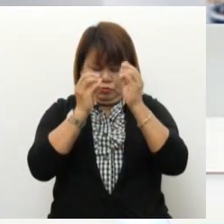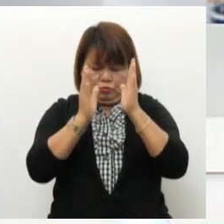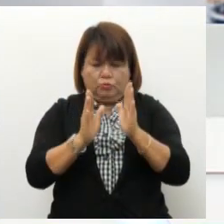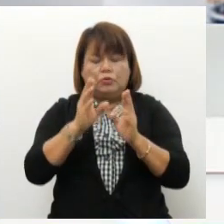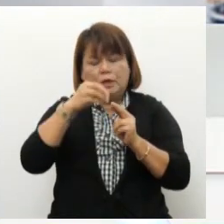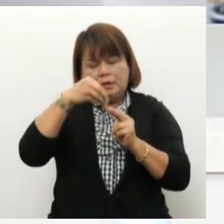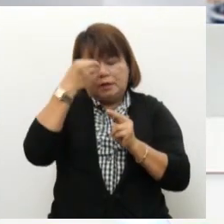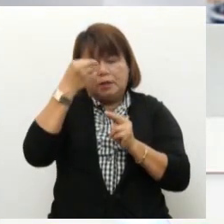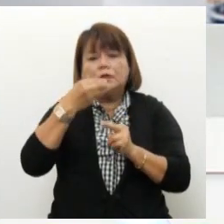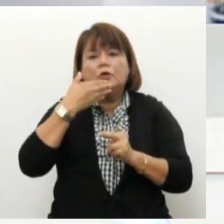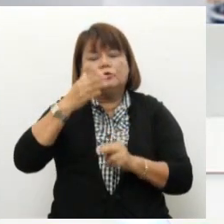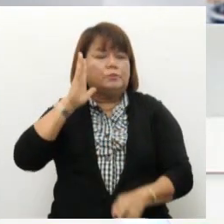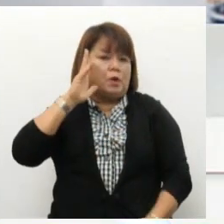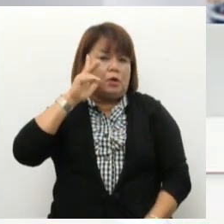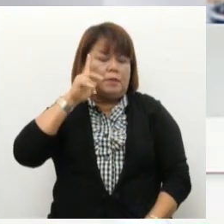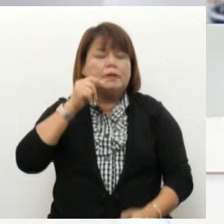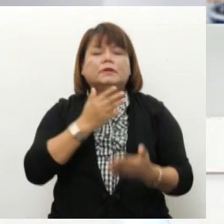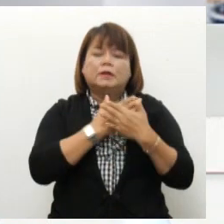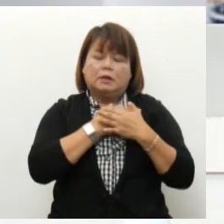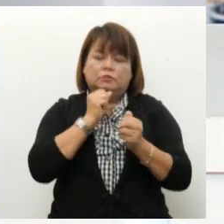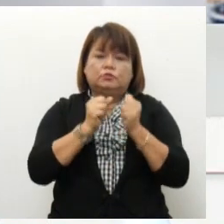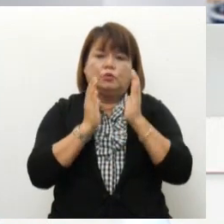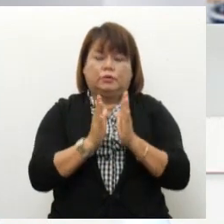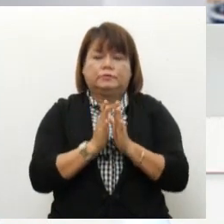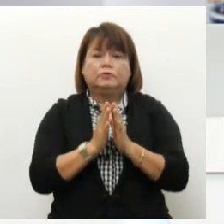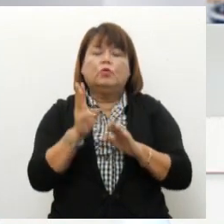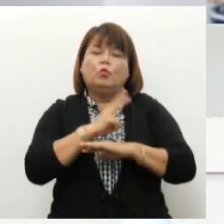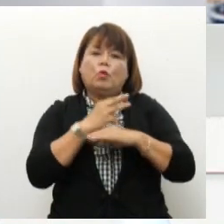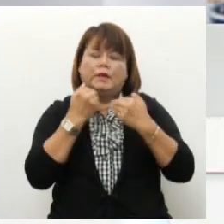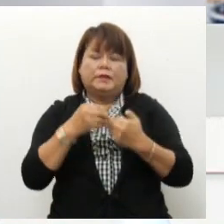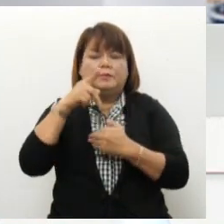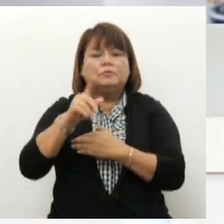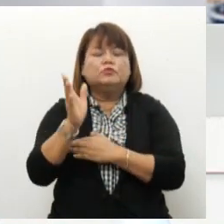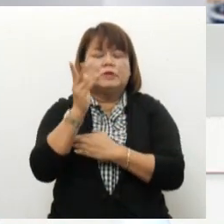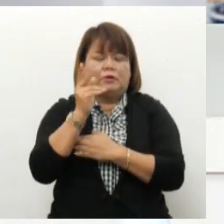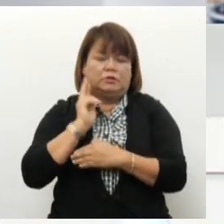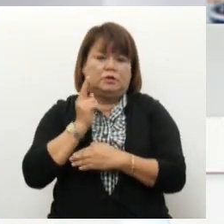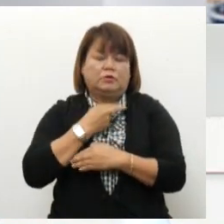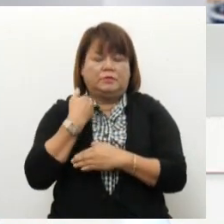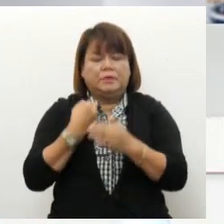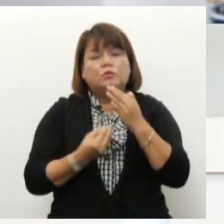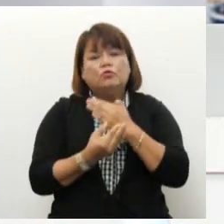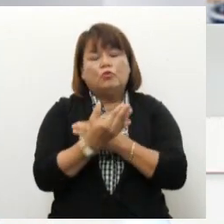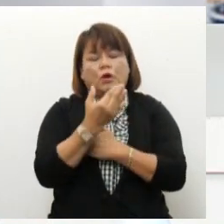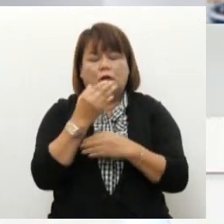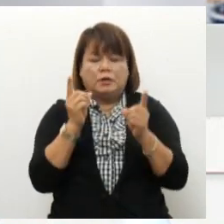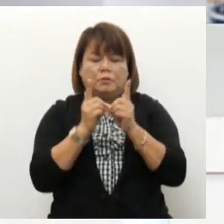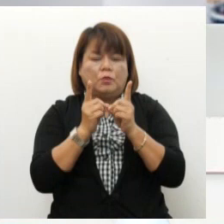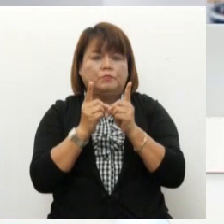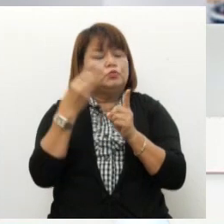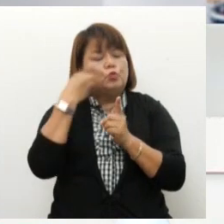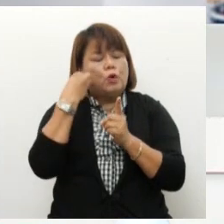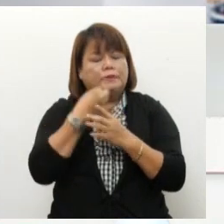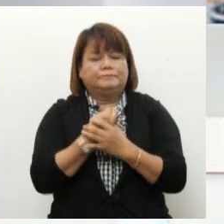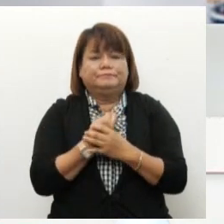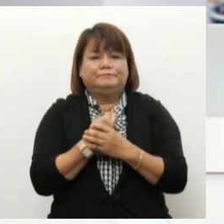นักเรียนตลอดจนผู้ปกครองที่รักทุกคนครับครับวันนี้เป็นพุธเช้าที่เราได้มีโอกาสได้มาพบปะกันอยู่ทุกวันน